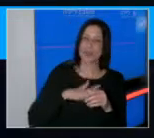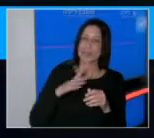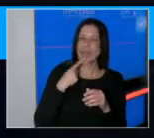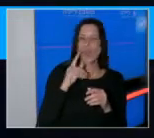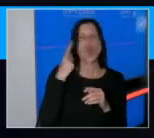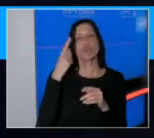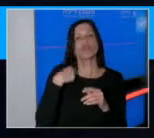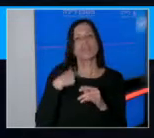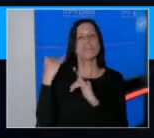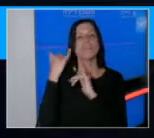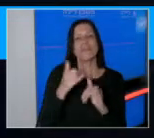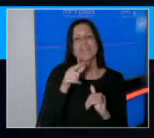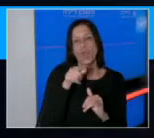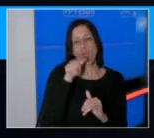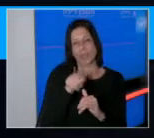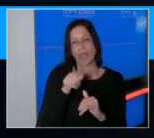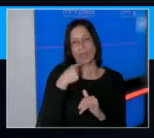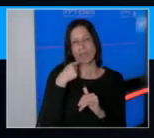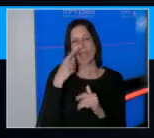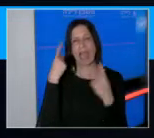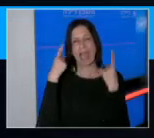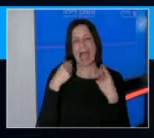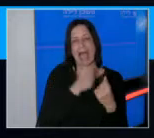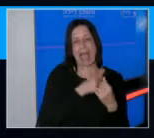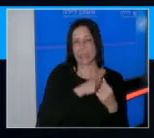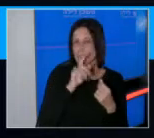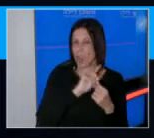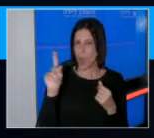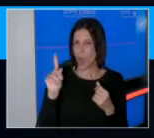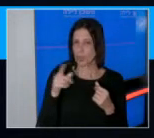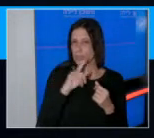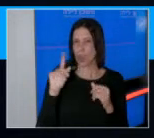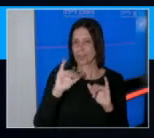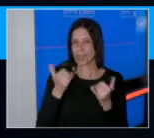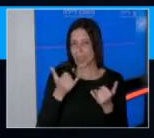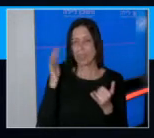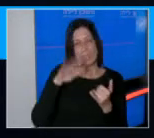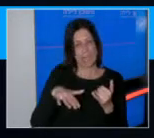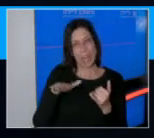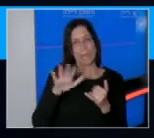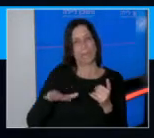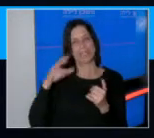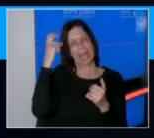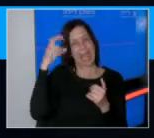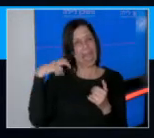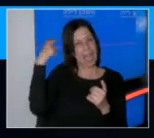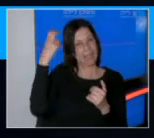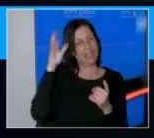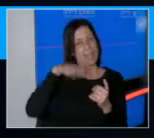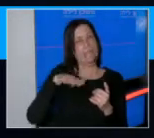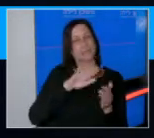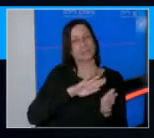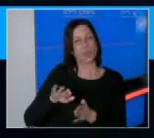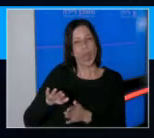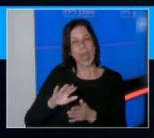שלא חשבו שאני מביא לפה אותך, ואז יגידו, החרדים, זה לא נכון. זה כאן גם במגזר הערבי, גם בשוליים. אנחנו